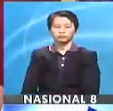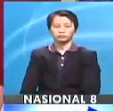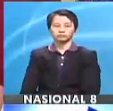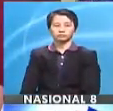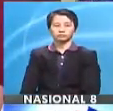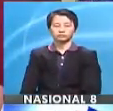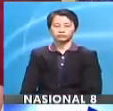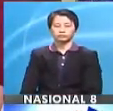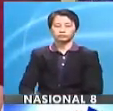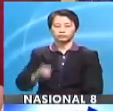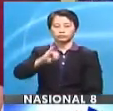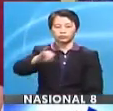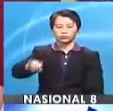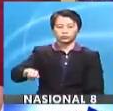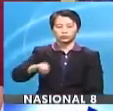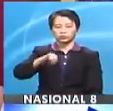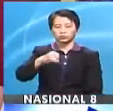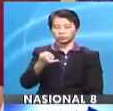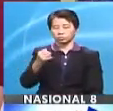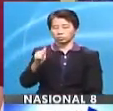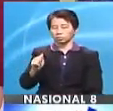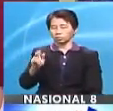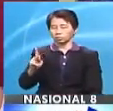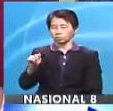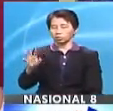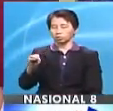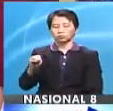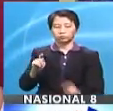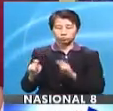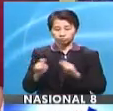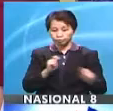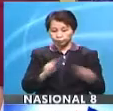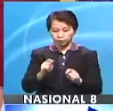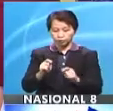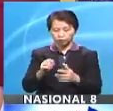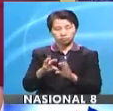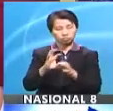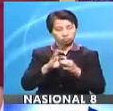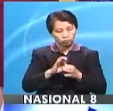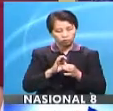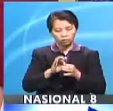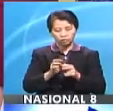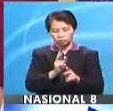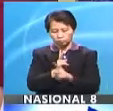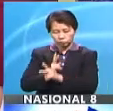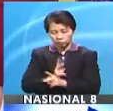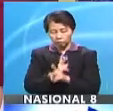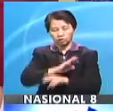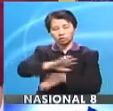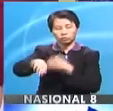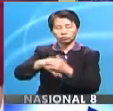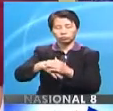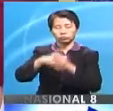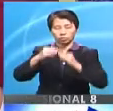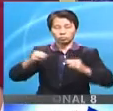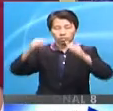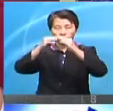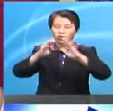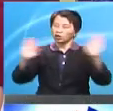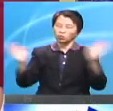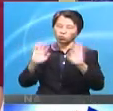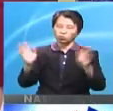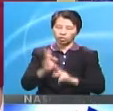Sarawak jabatan kemajuan Islam Malaysia jakim Hanya bertindak selaku pemilik dan menguruskan semua masjid yang dibina bukan